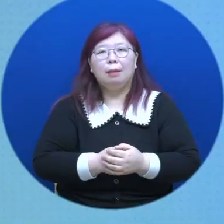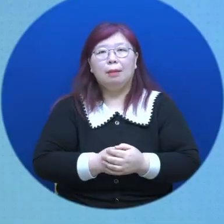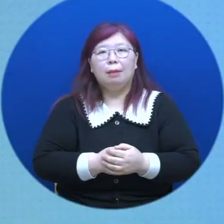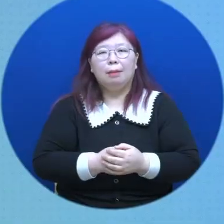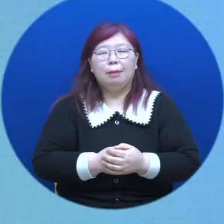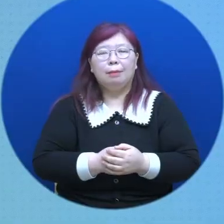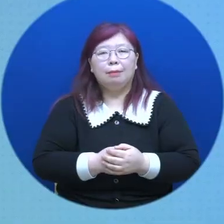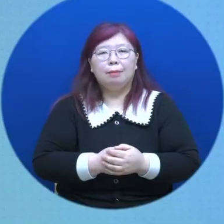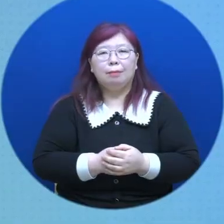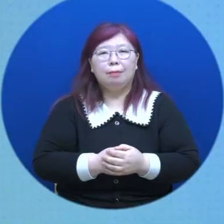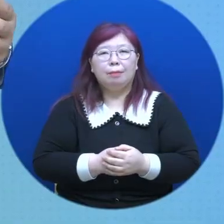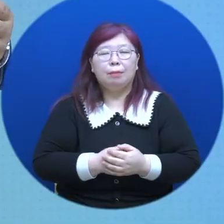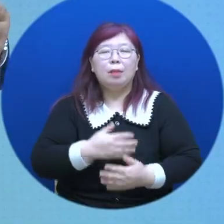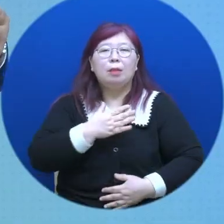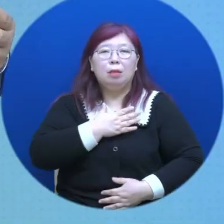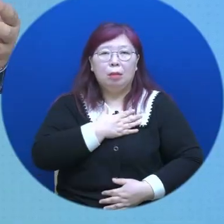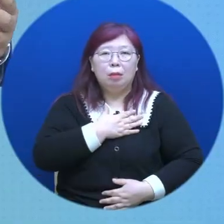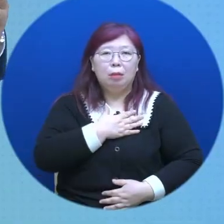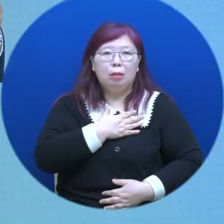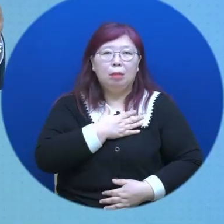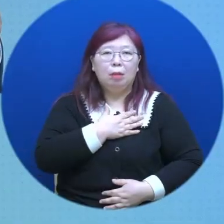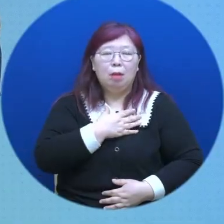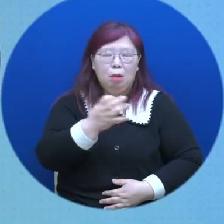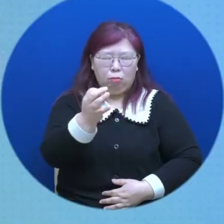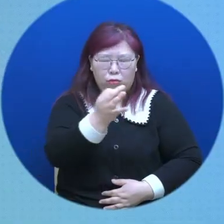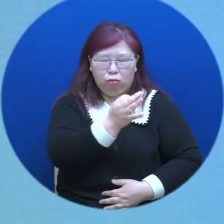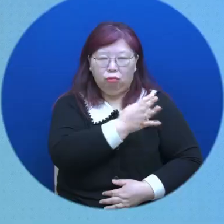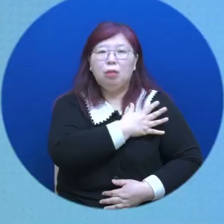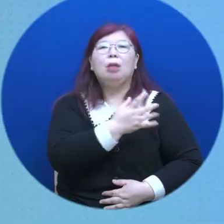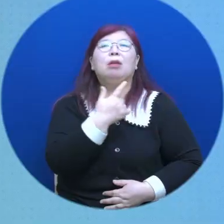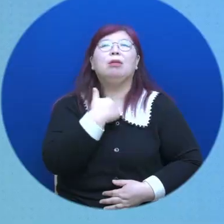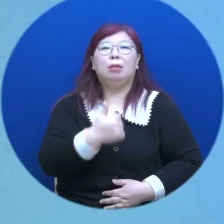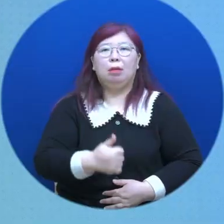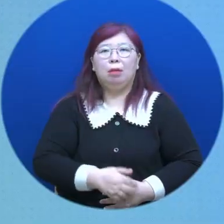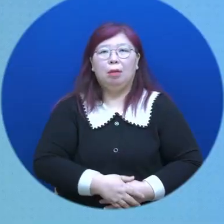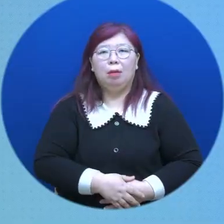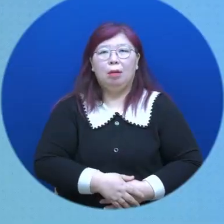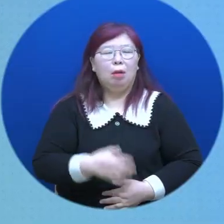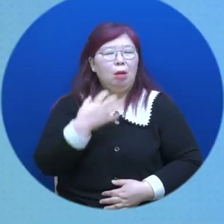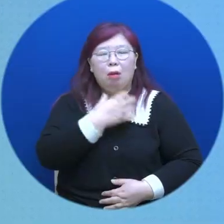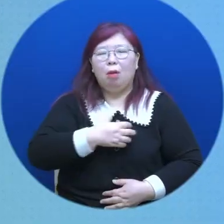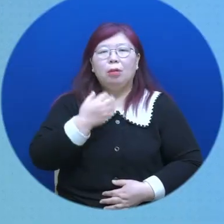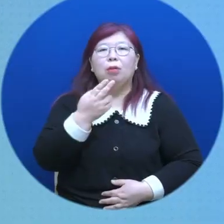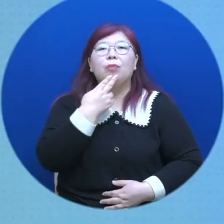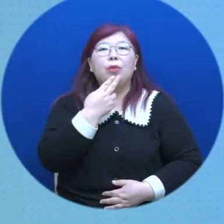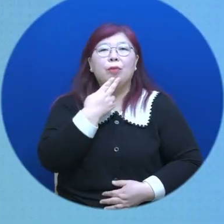합니다. 저는 부자였습니다. 염려가 없었죠.